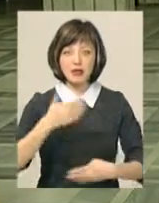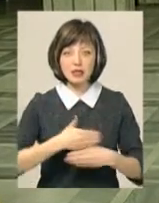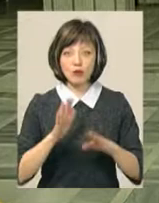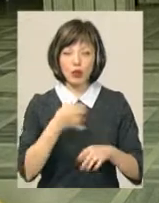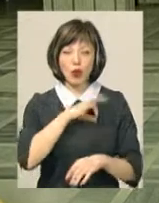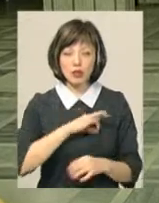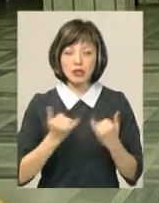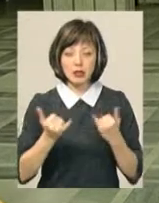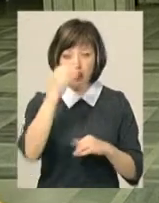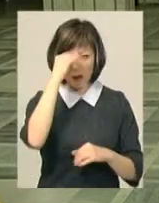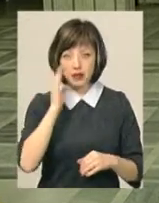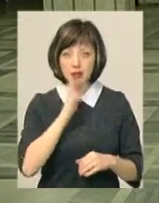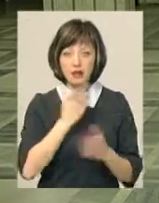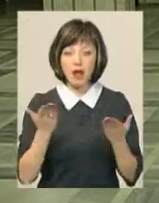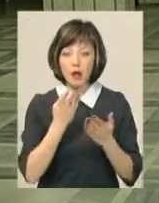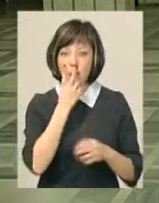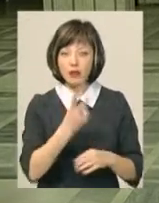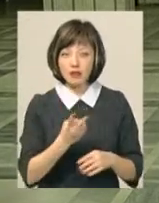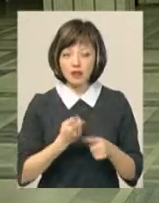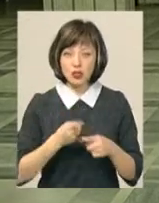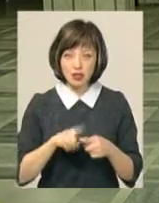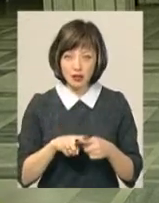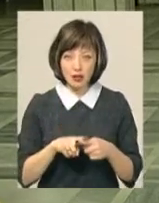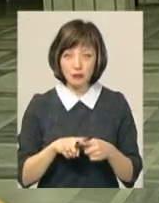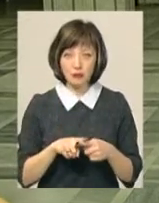корисна і для батьків, які, подивившись її,